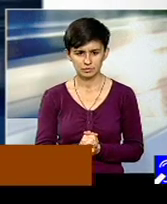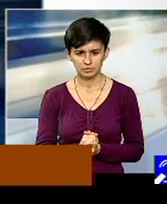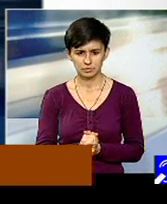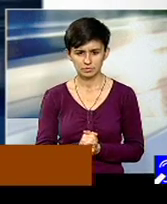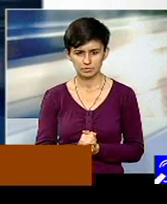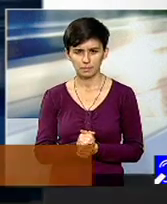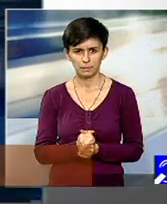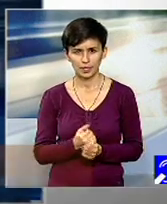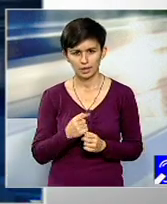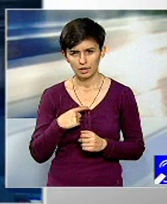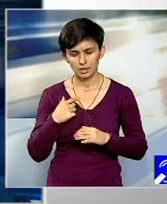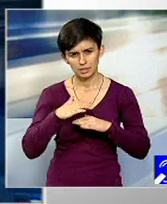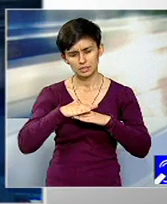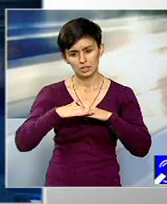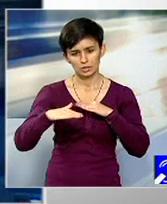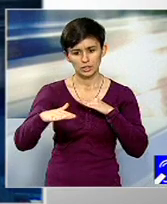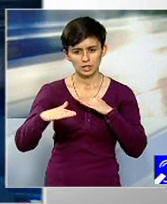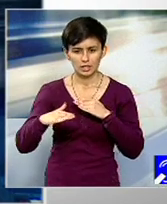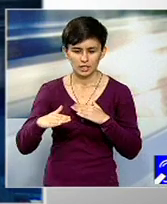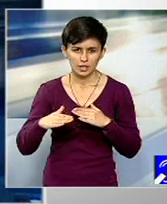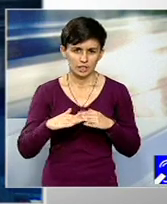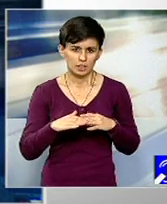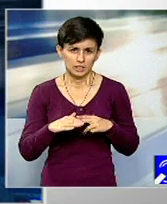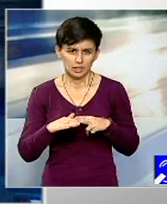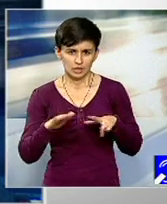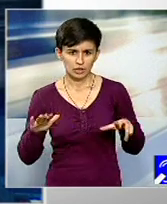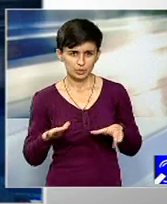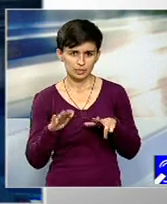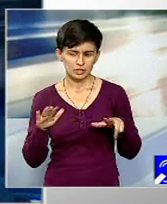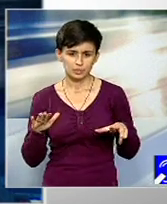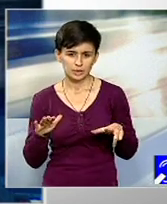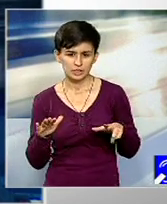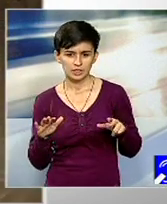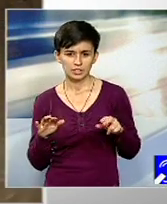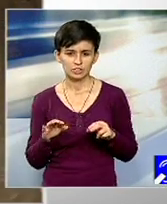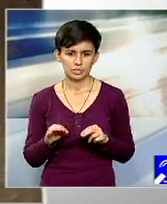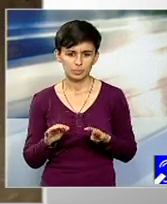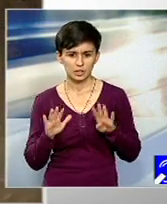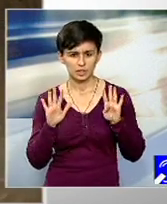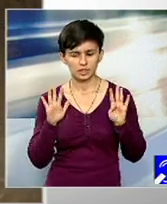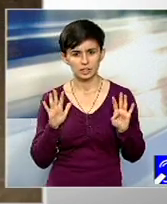Un teren de 18 pe 9 metri, dreptunghiular.